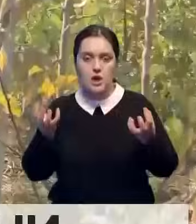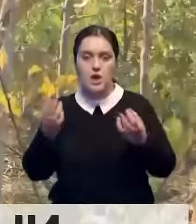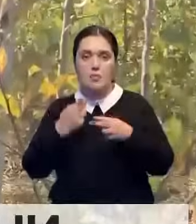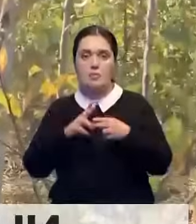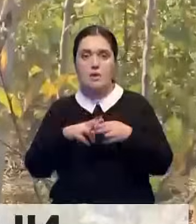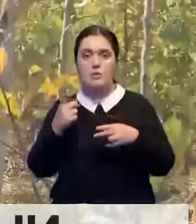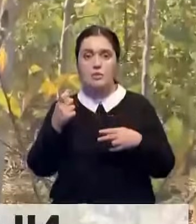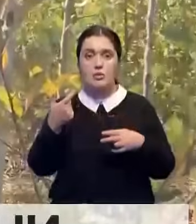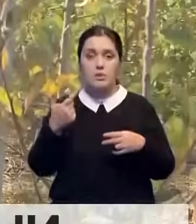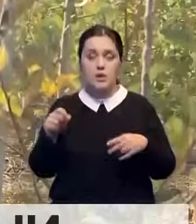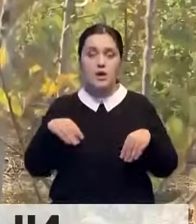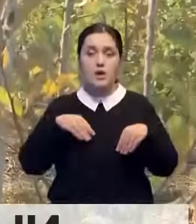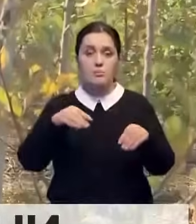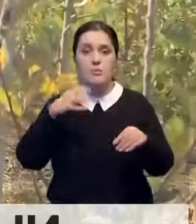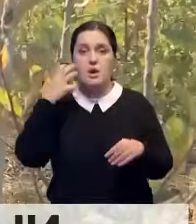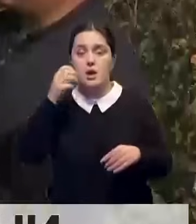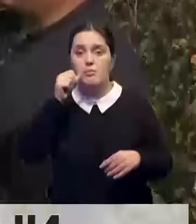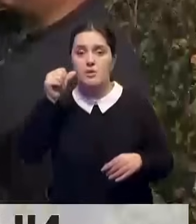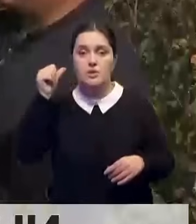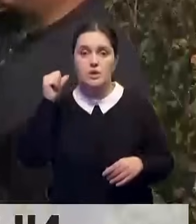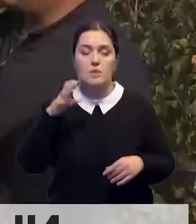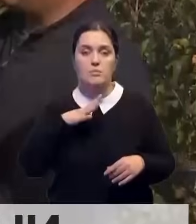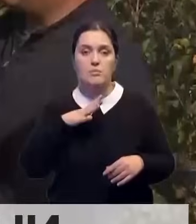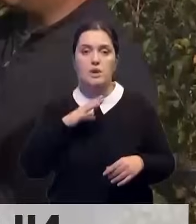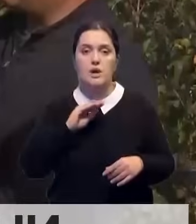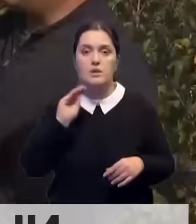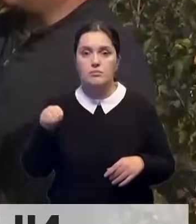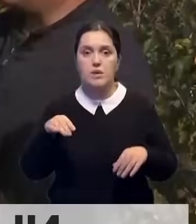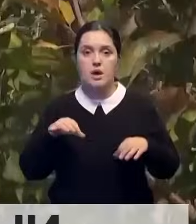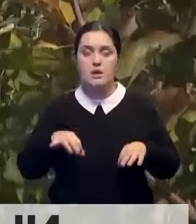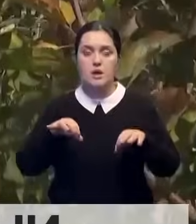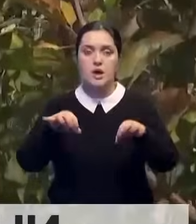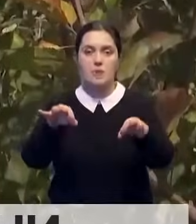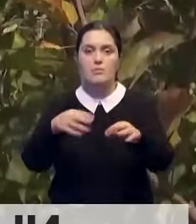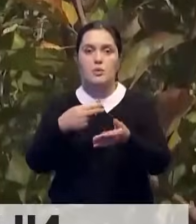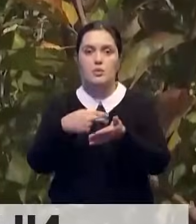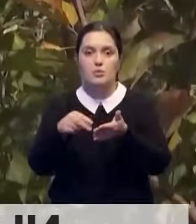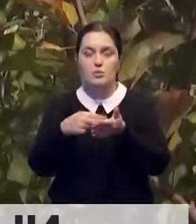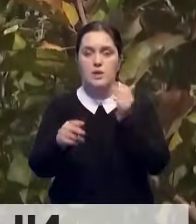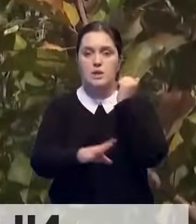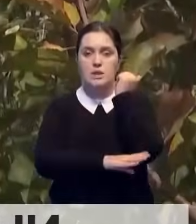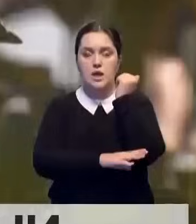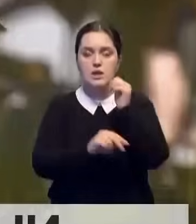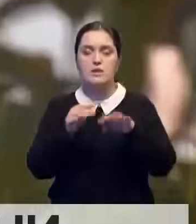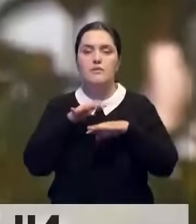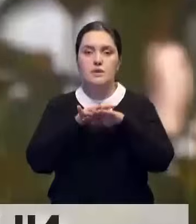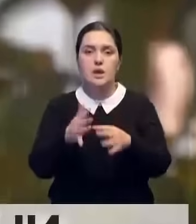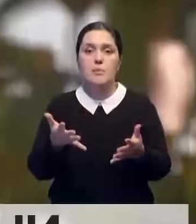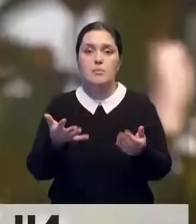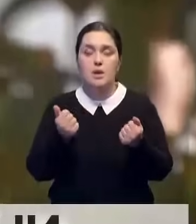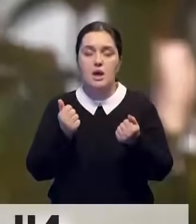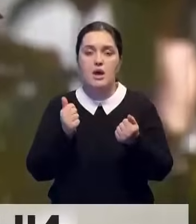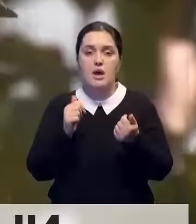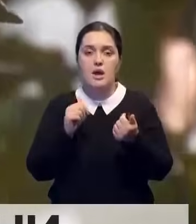100 гектаров яблоневых садов. В прошлом году руководство решило установить там капельную систему орошения и закупить саженцы. Финансирование получили от аграрной